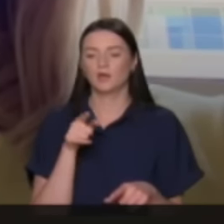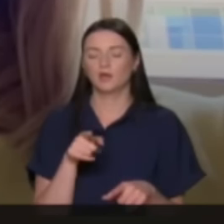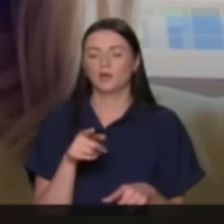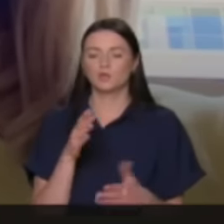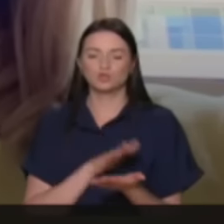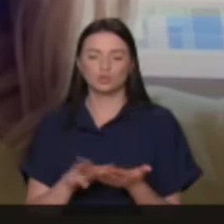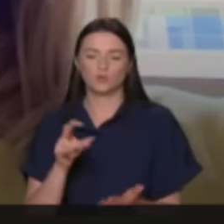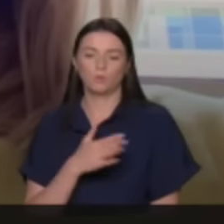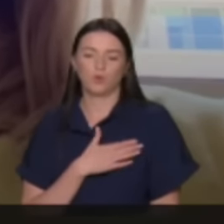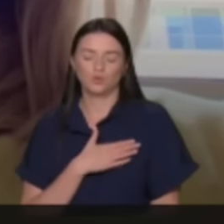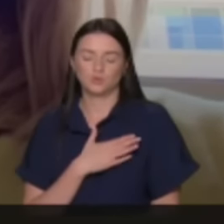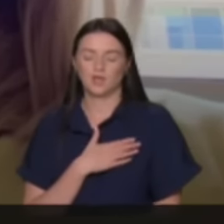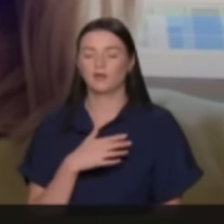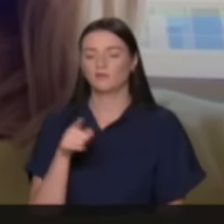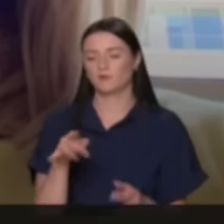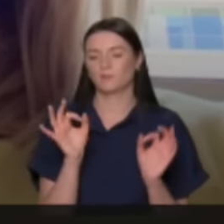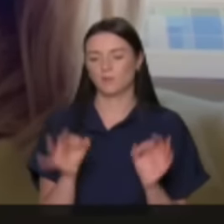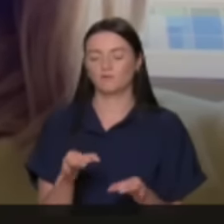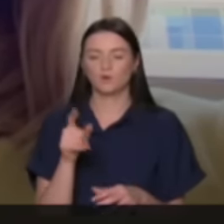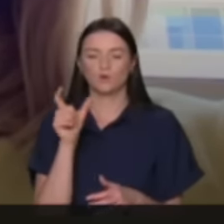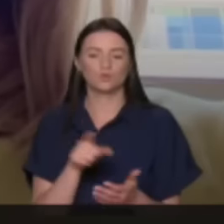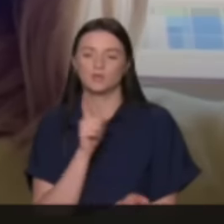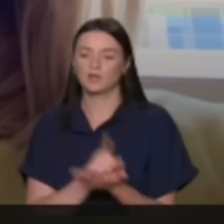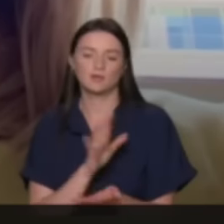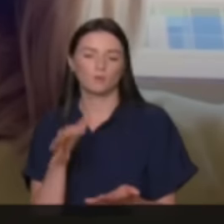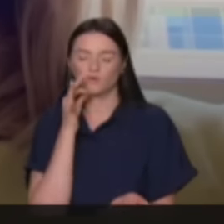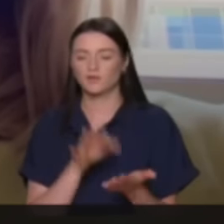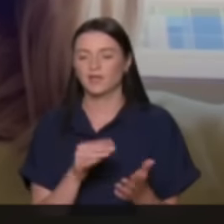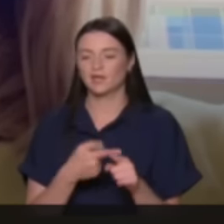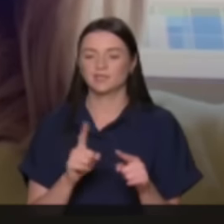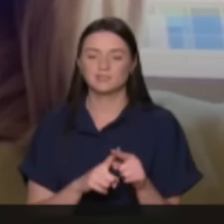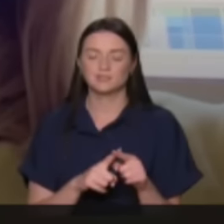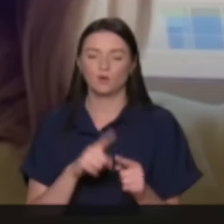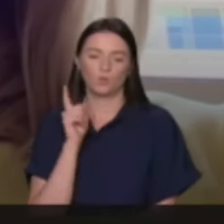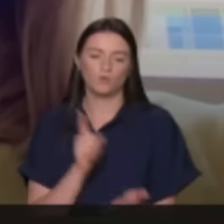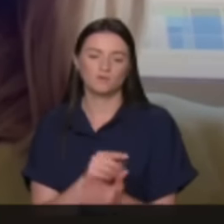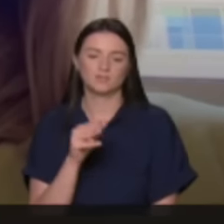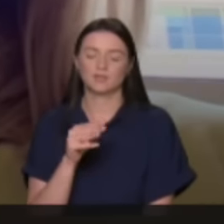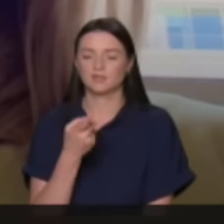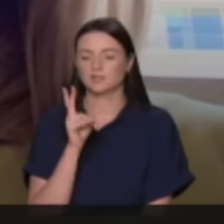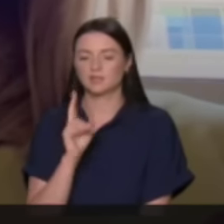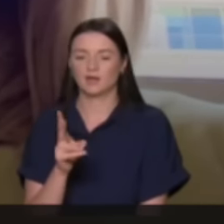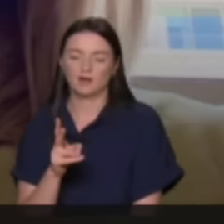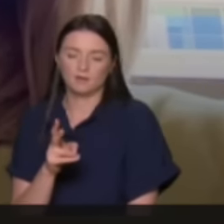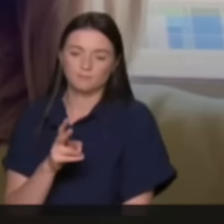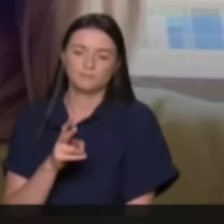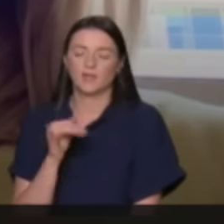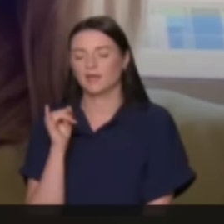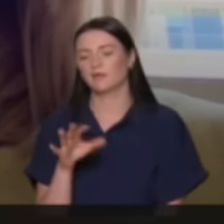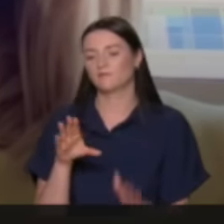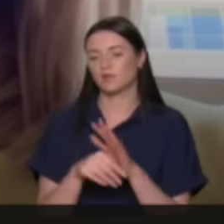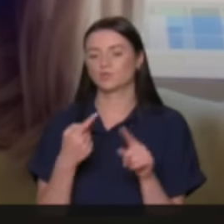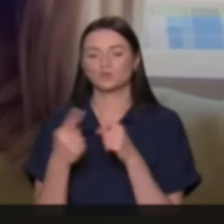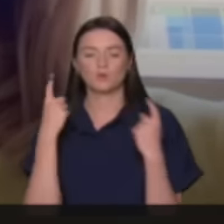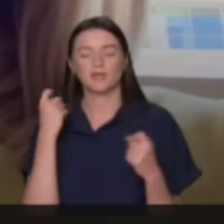ви маєте рацію, що людина не повинна відповідати, бо це обов'язок ТЦК відцифрувати ці дані і відповідно внести цю інформацію до